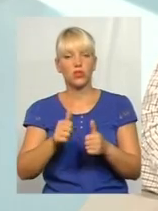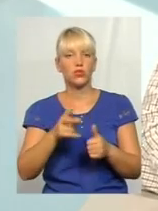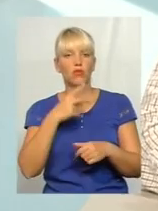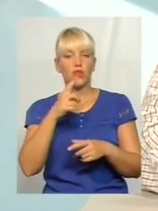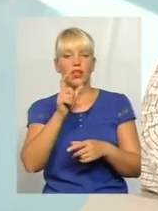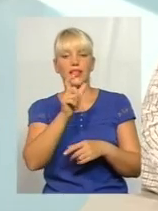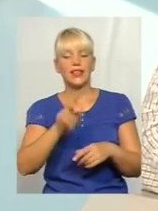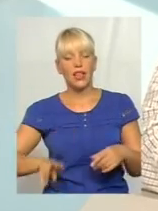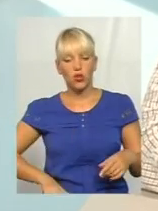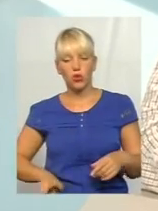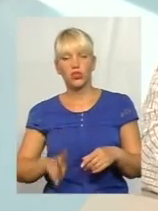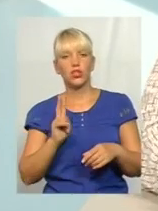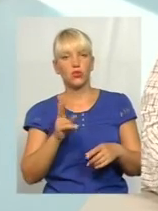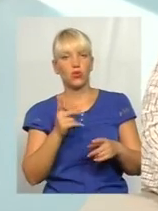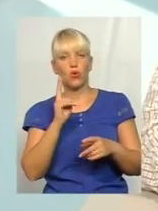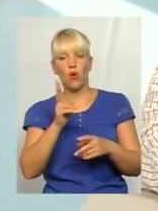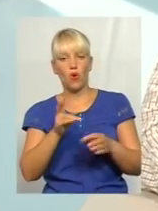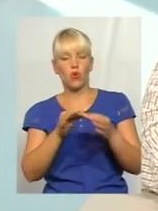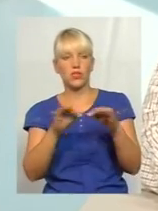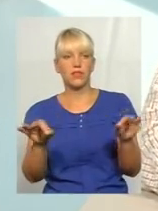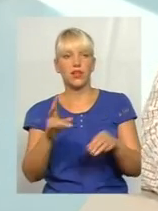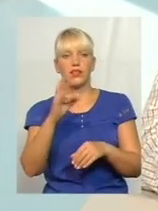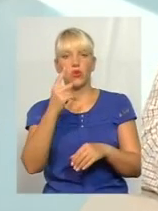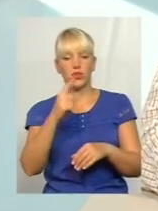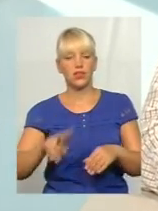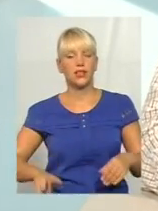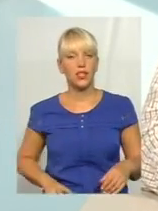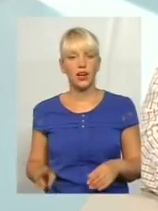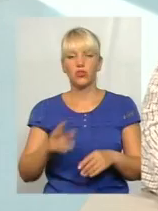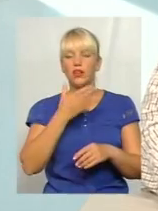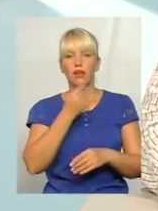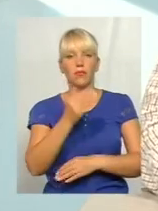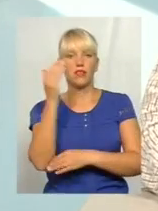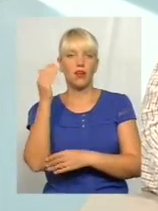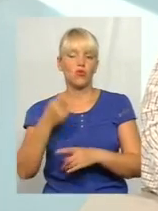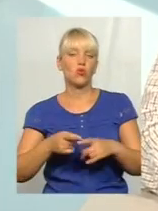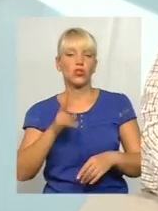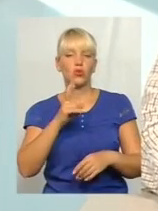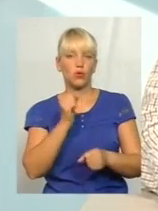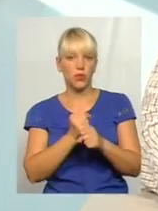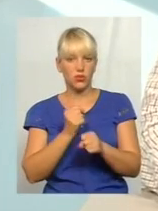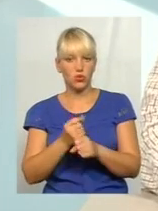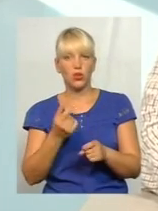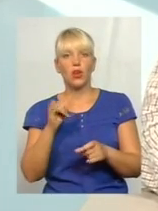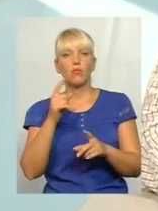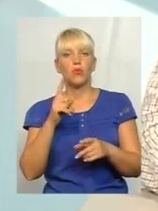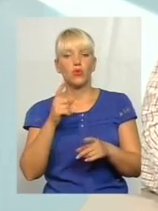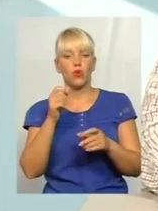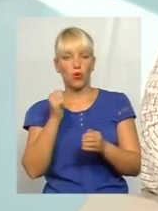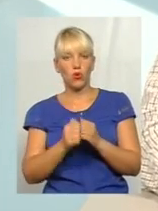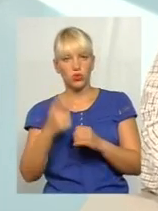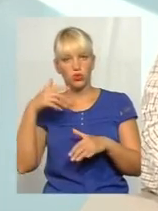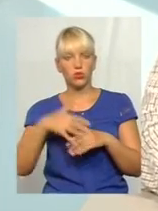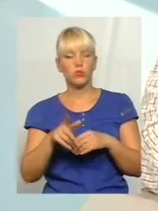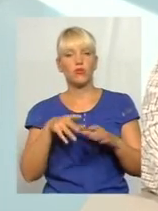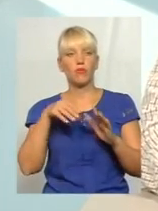так жоден чинний директор під час року не підняв нащо давайте запровадимо конкурс тому що кожен розуміє що запровадження конкурсу